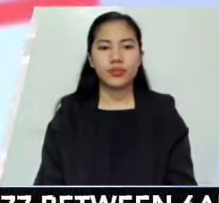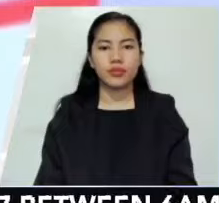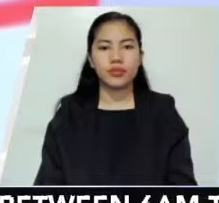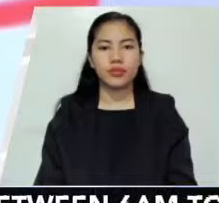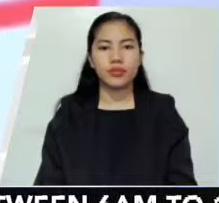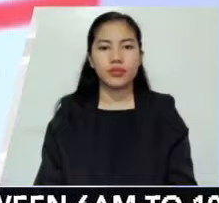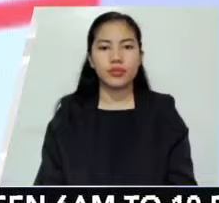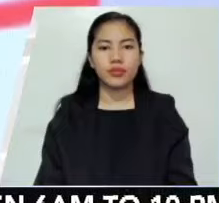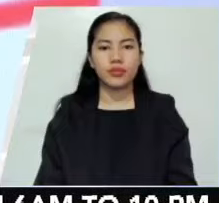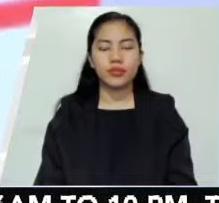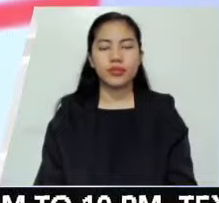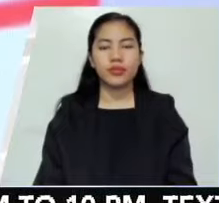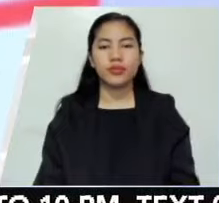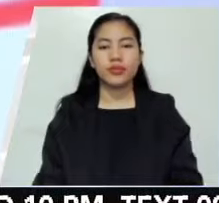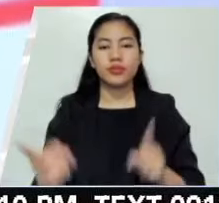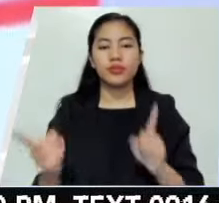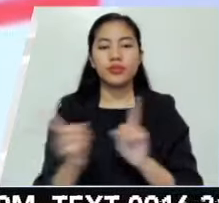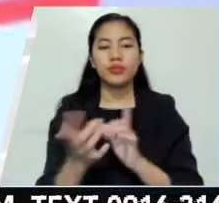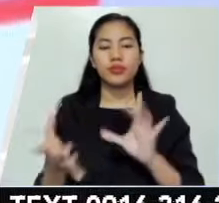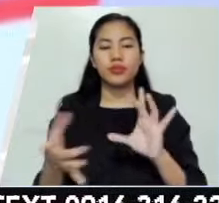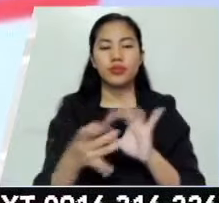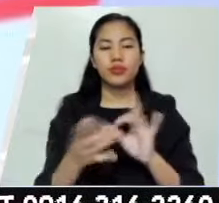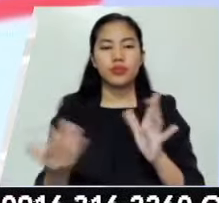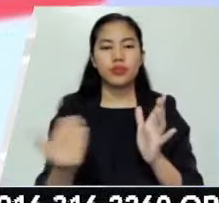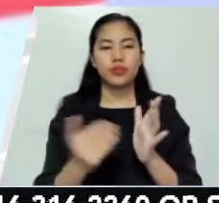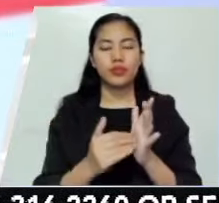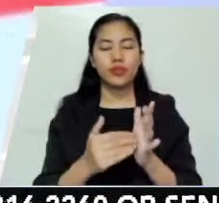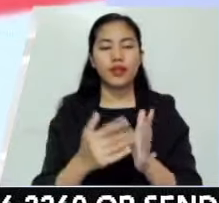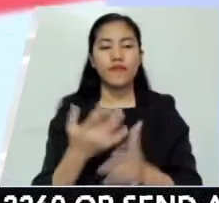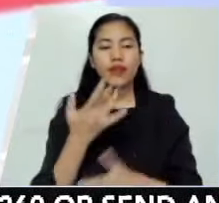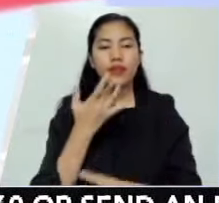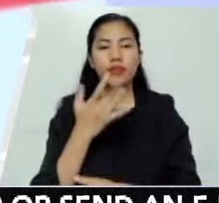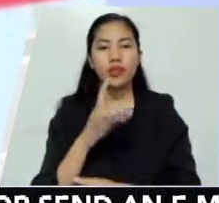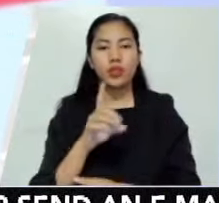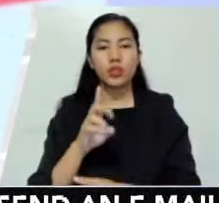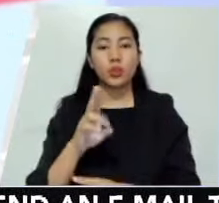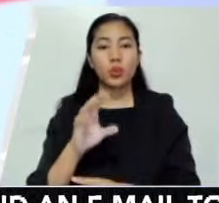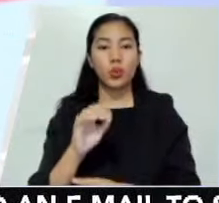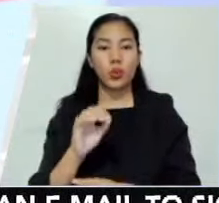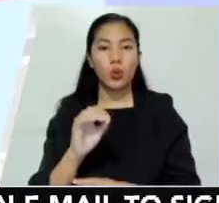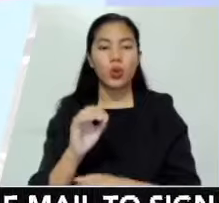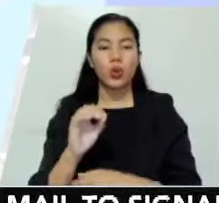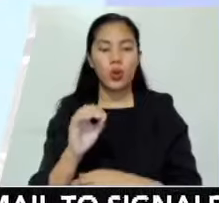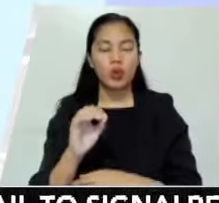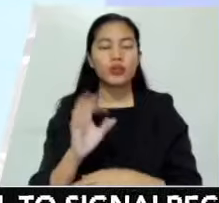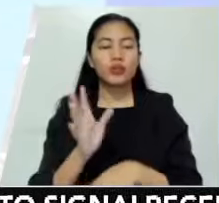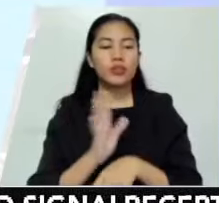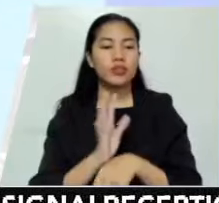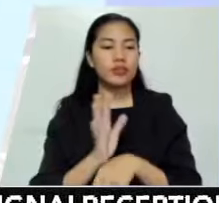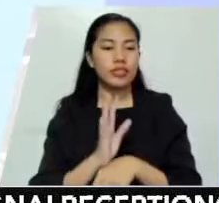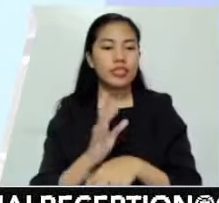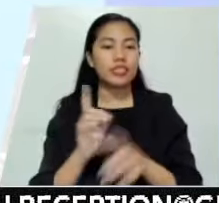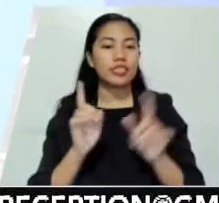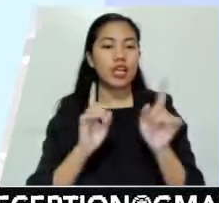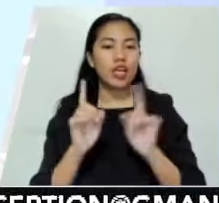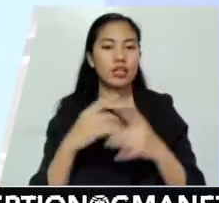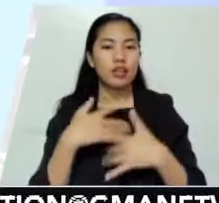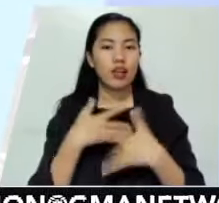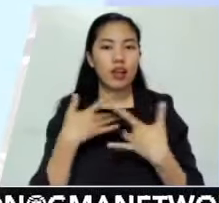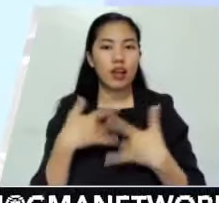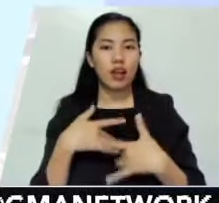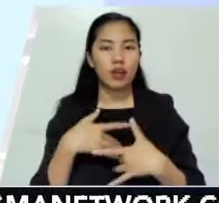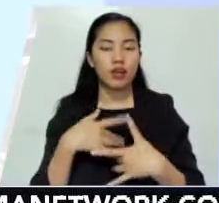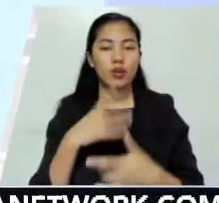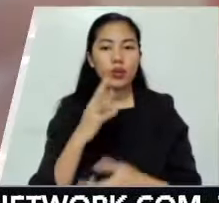Reunited ang paboritong duo ng hit Korean drama series na Scarlet Heart na sina South Korean superstars Lee Joon-gi at